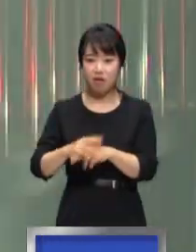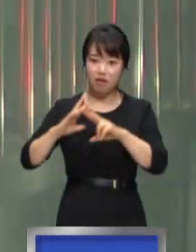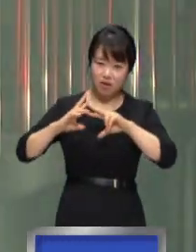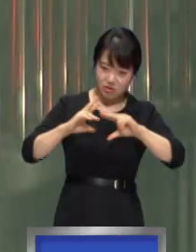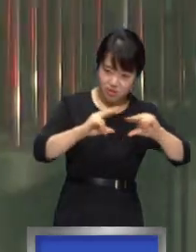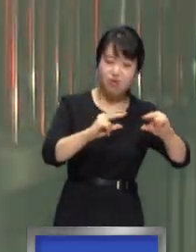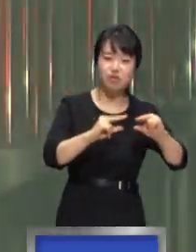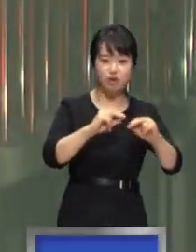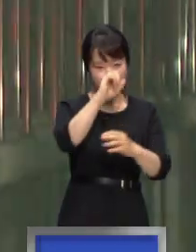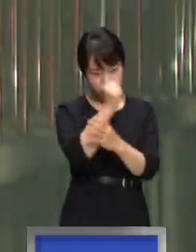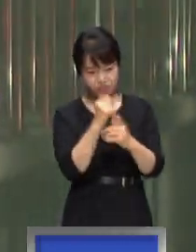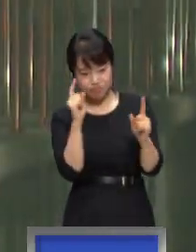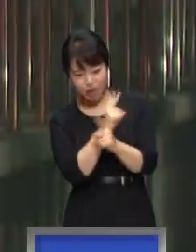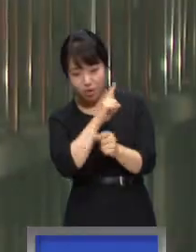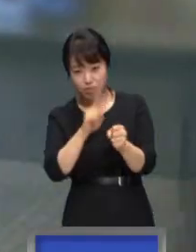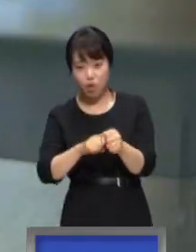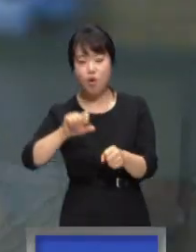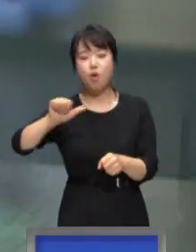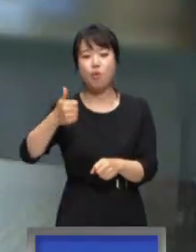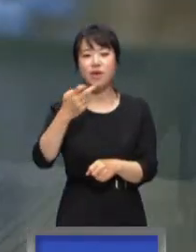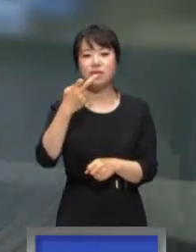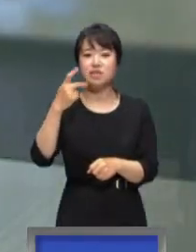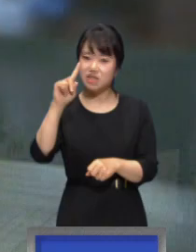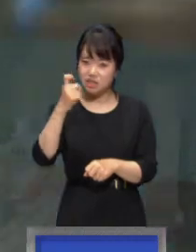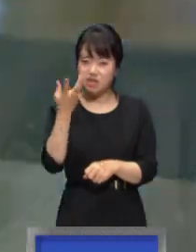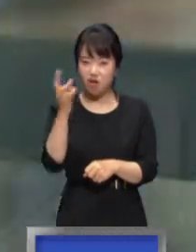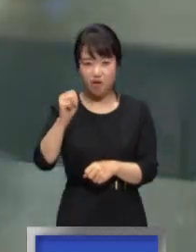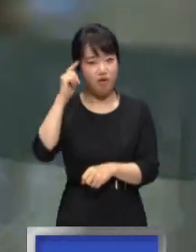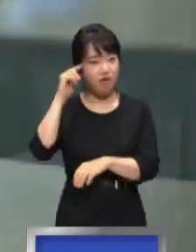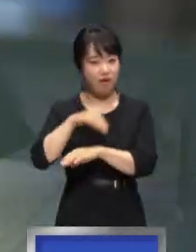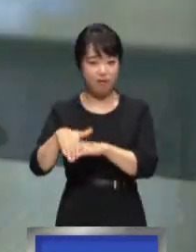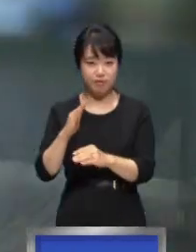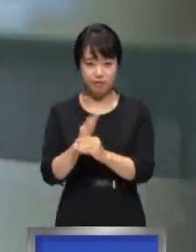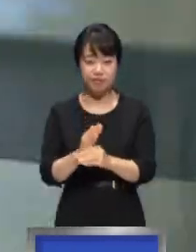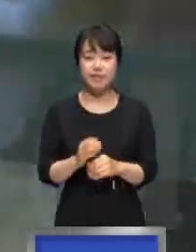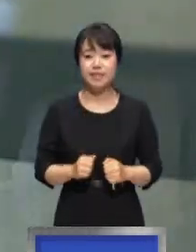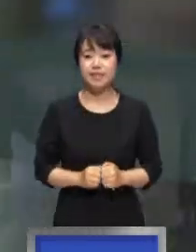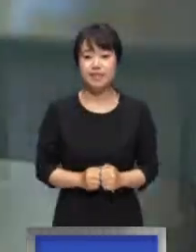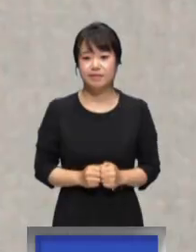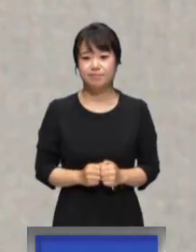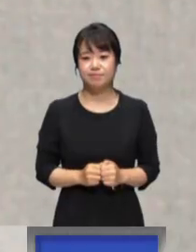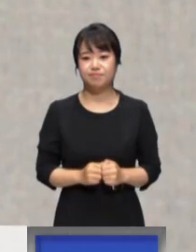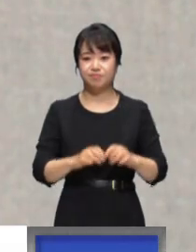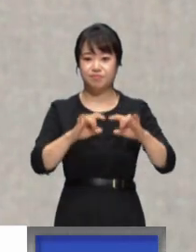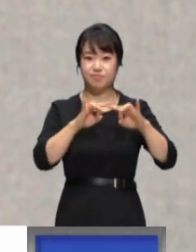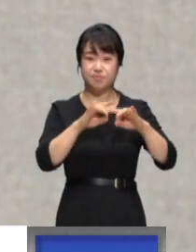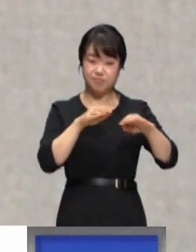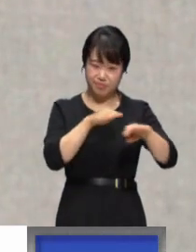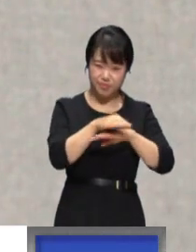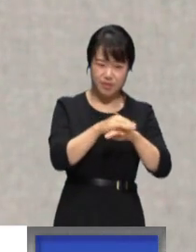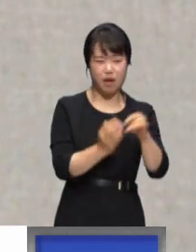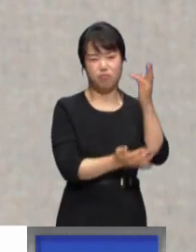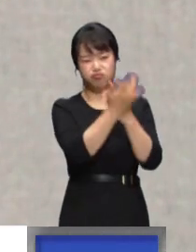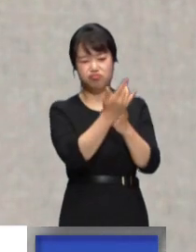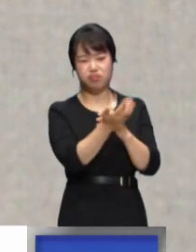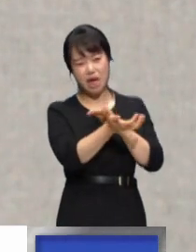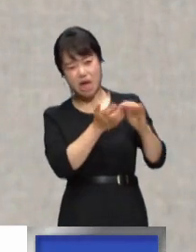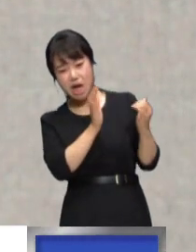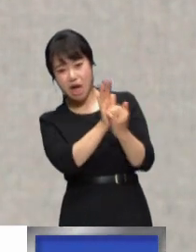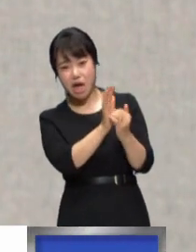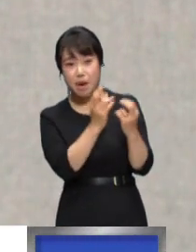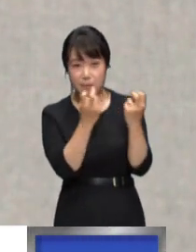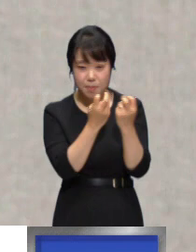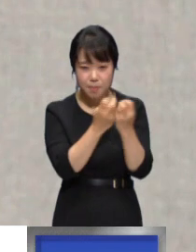다가온 지하철 전동차 교체에 511억 원을 배정했습니다. 전기차 화재에 대한 대응력 향상을 위해서